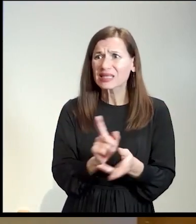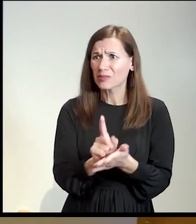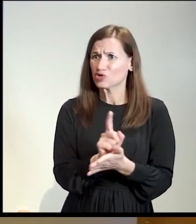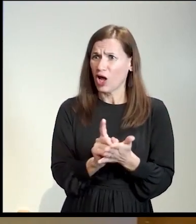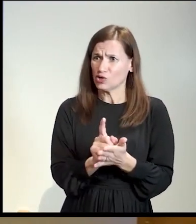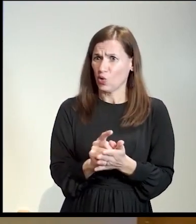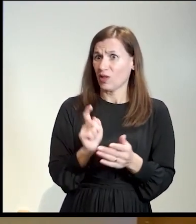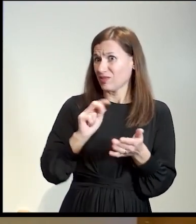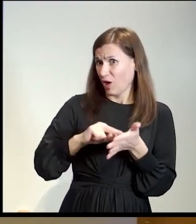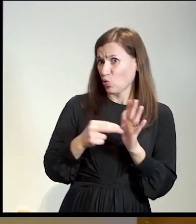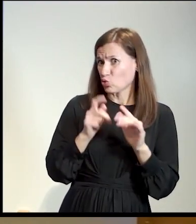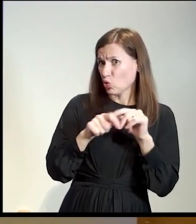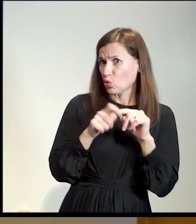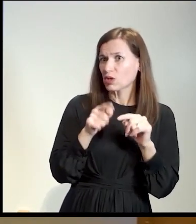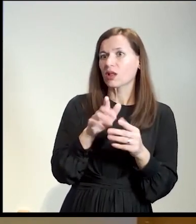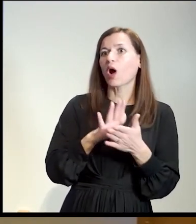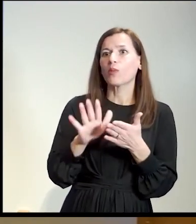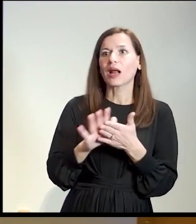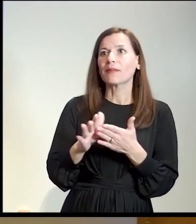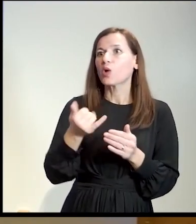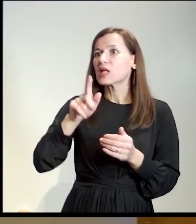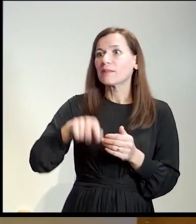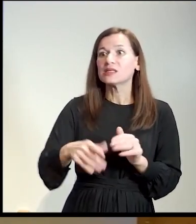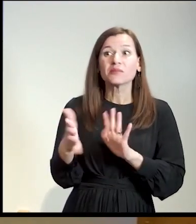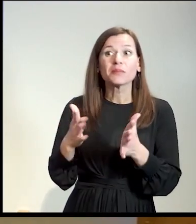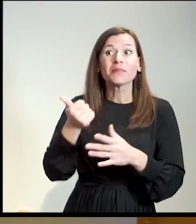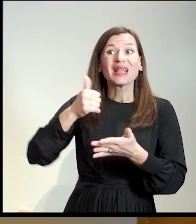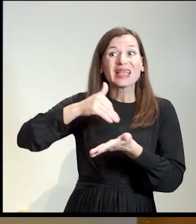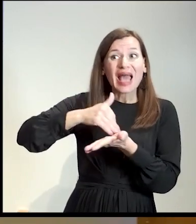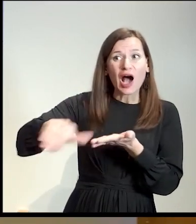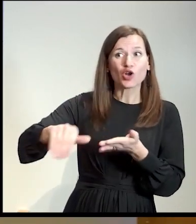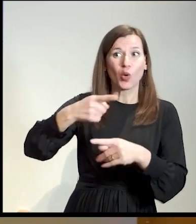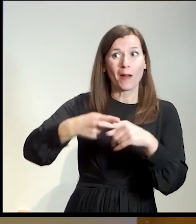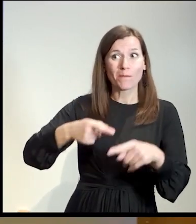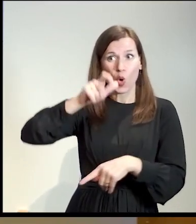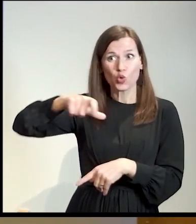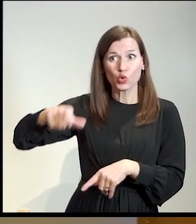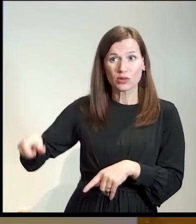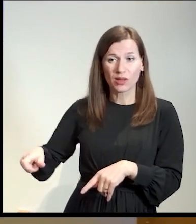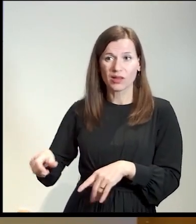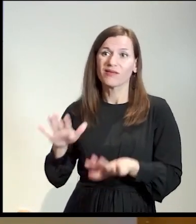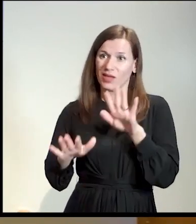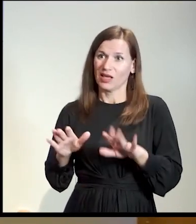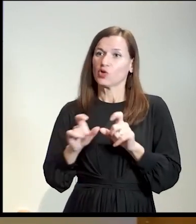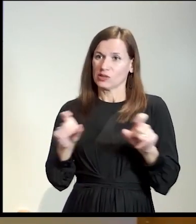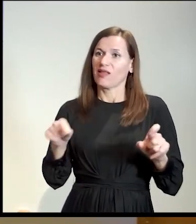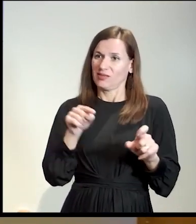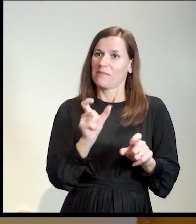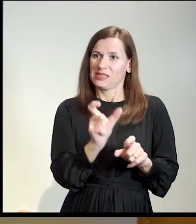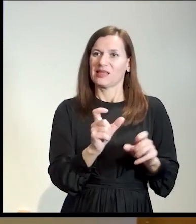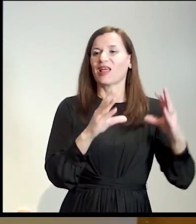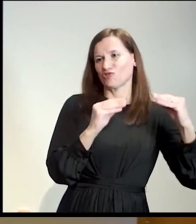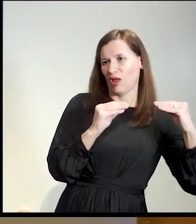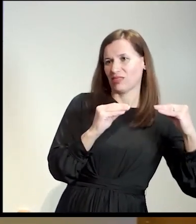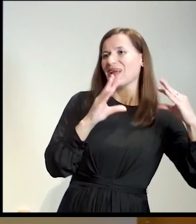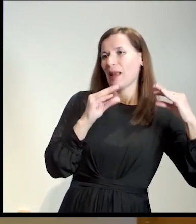orodje, da ga uporablja na mesec približno 1,5 milijarde ljudi? Verjetno prav zaradi tega dela besede chat, klepet, ker